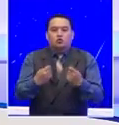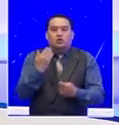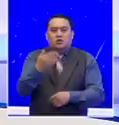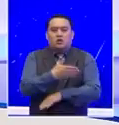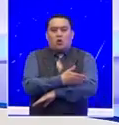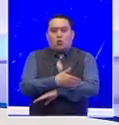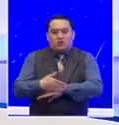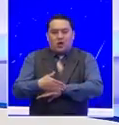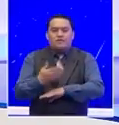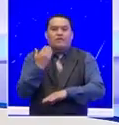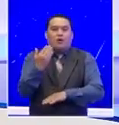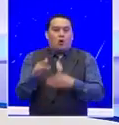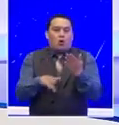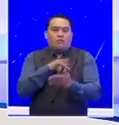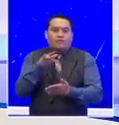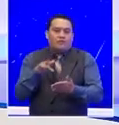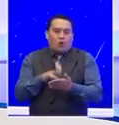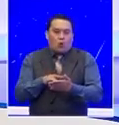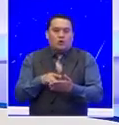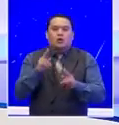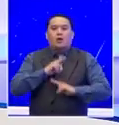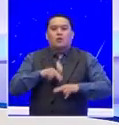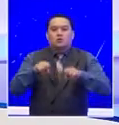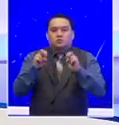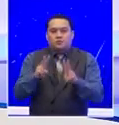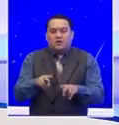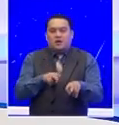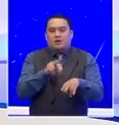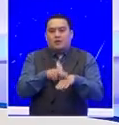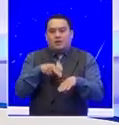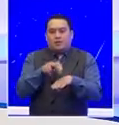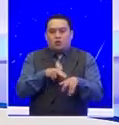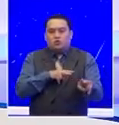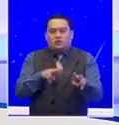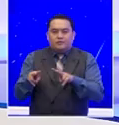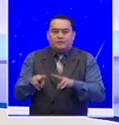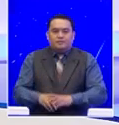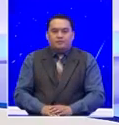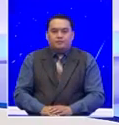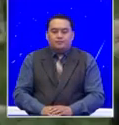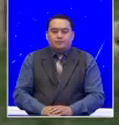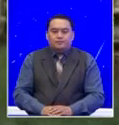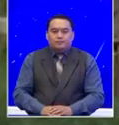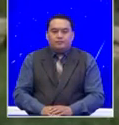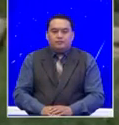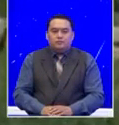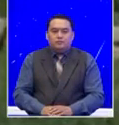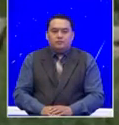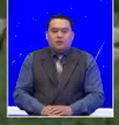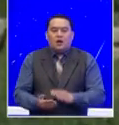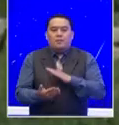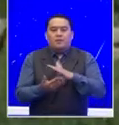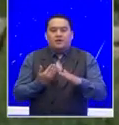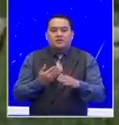нарушения. На улицах городов и районов области работают специальные патрули, рассказывает Антон Хатиновский. Несмотря на призыв